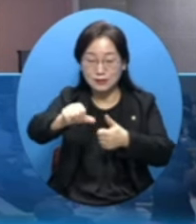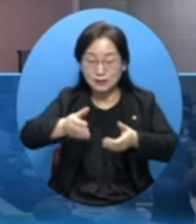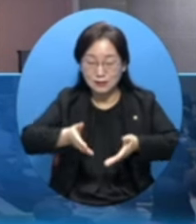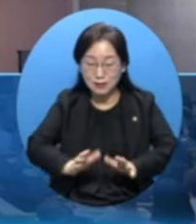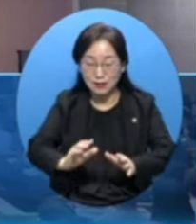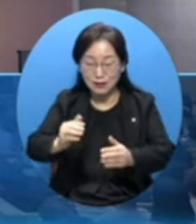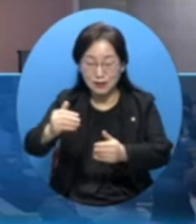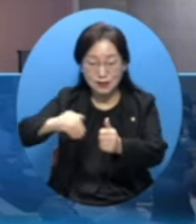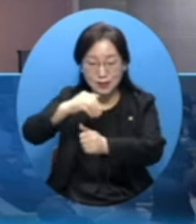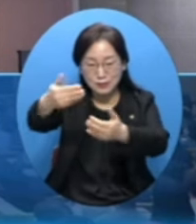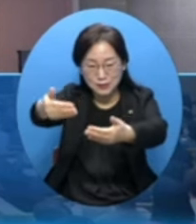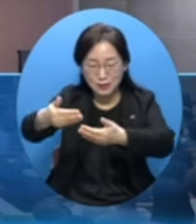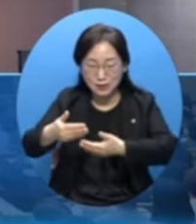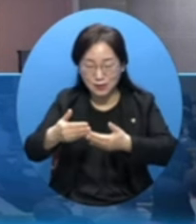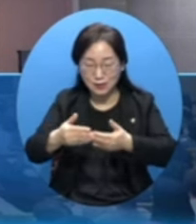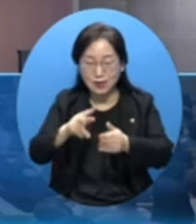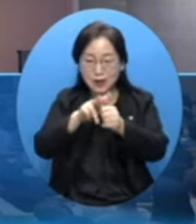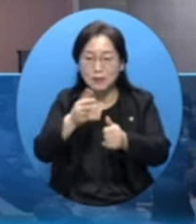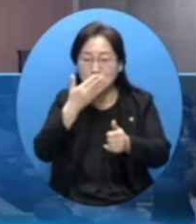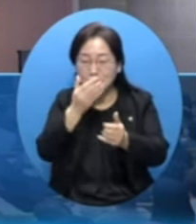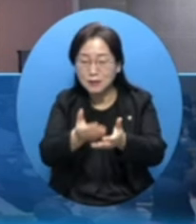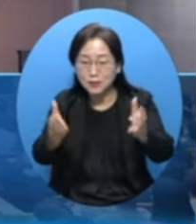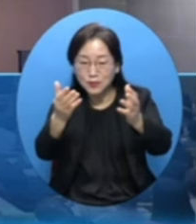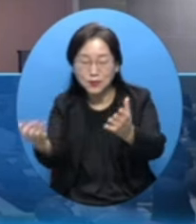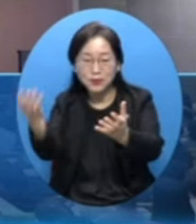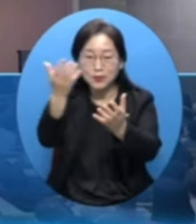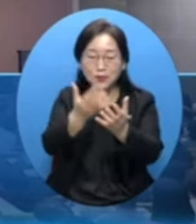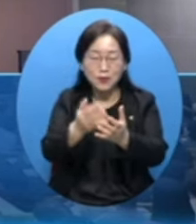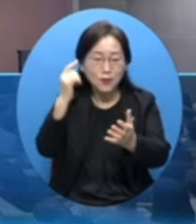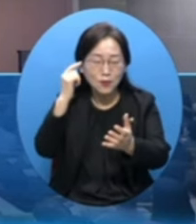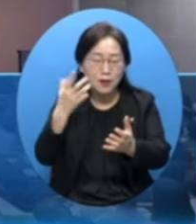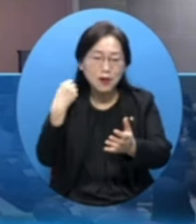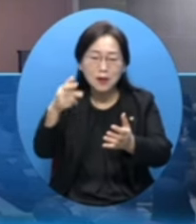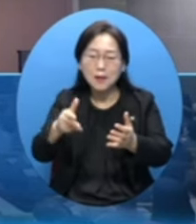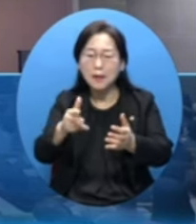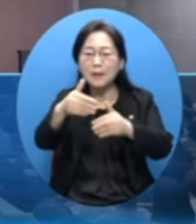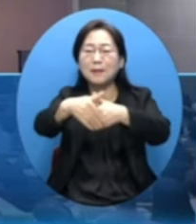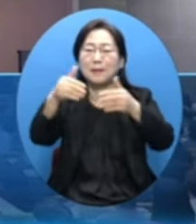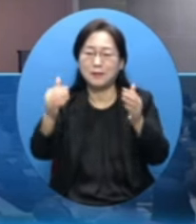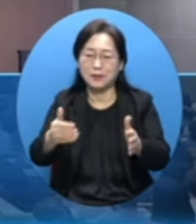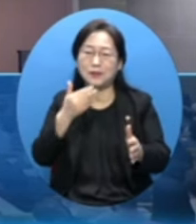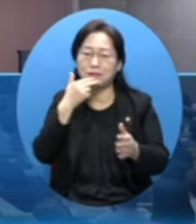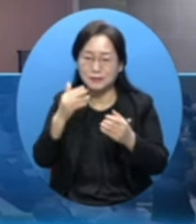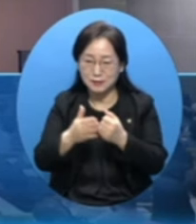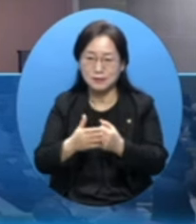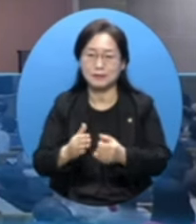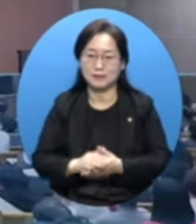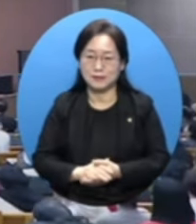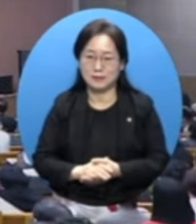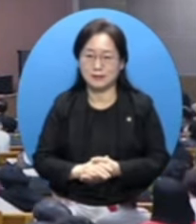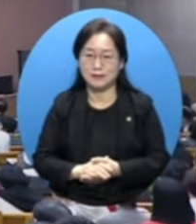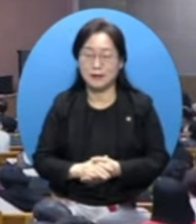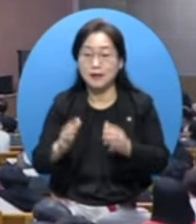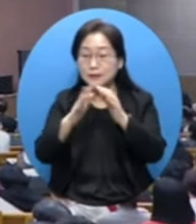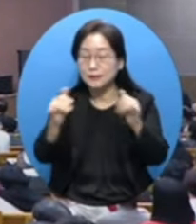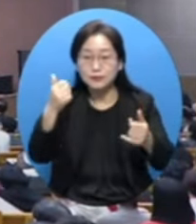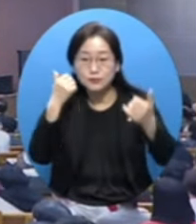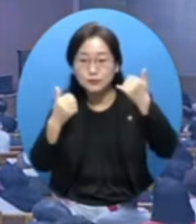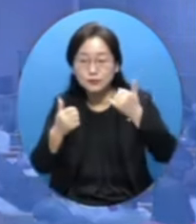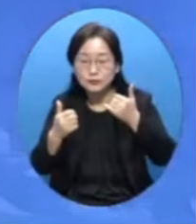강보로 싸서 구위에 뉘었으니이는 여관에 있을 것이 없음이러라 사람들은